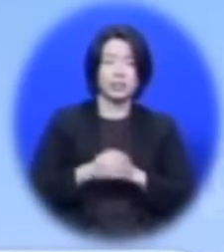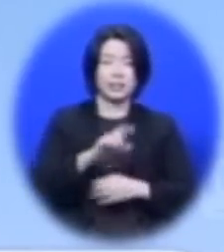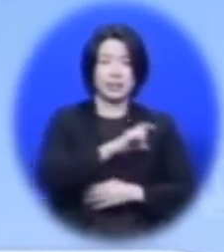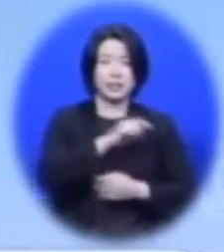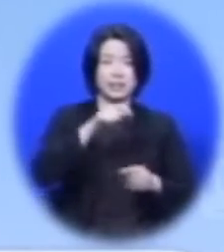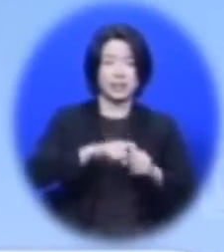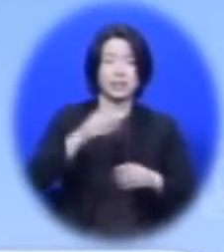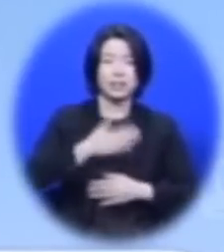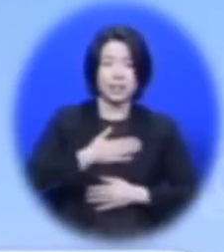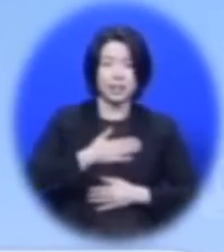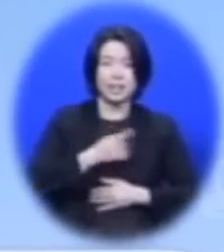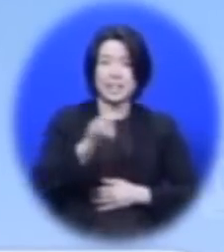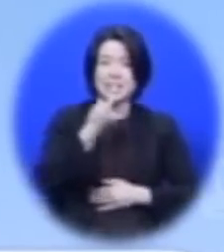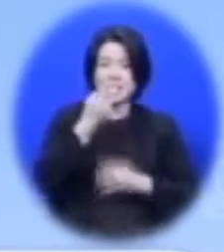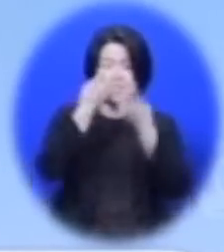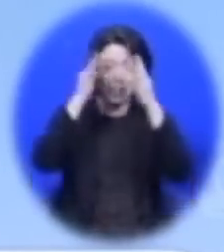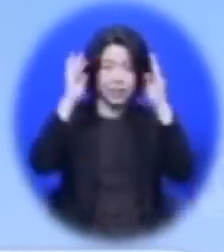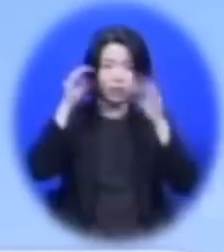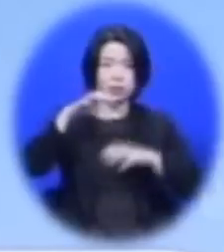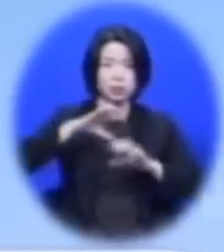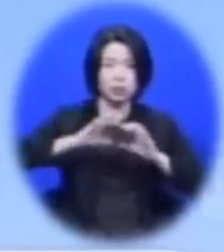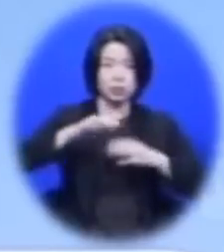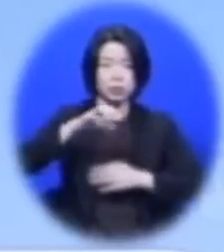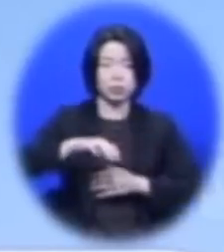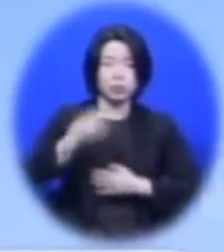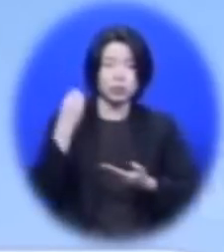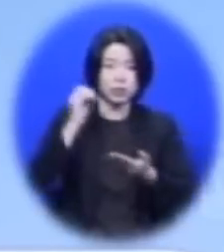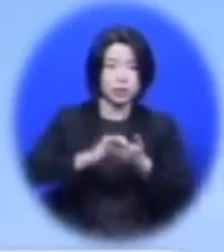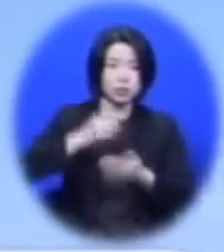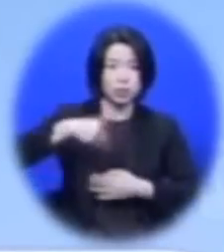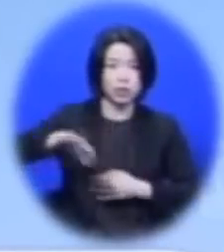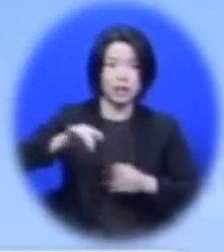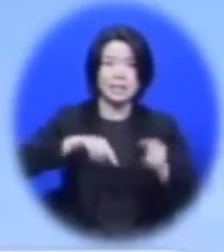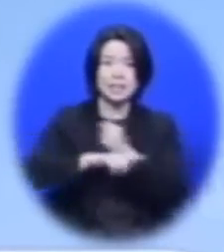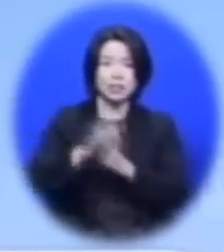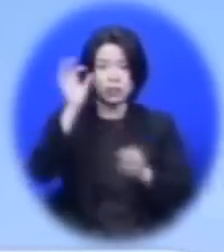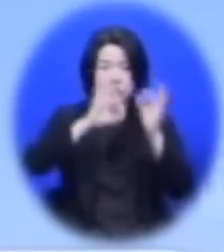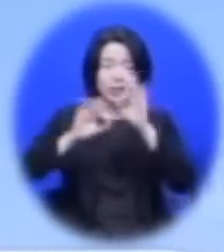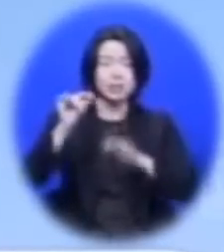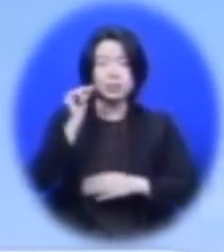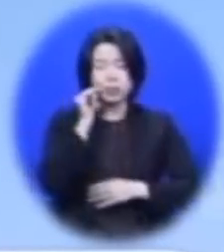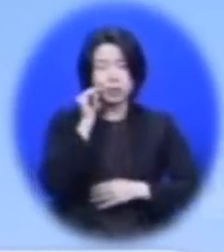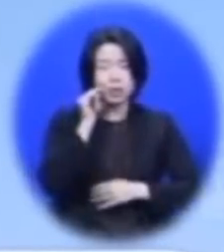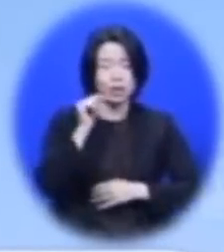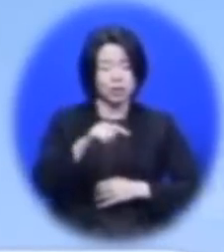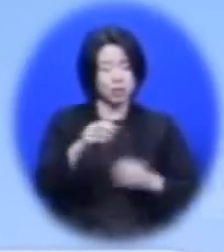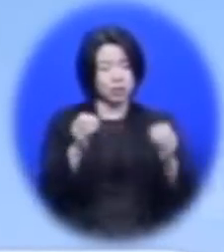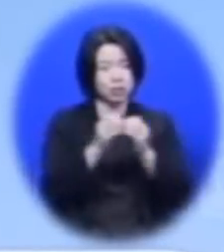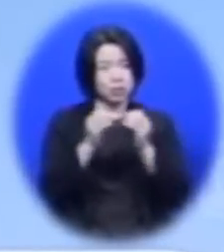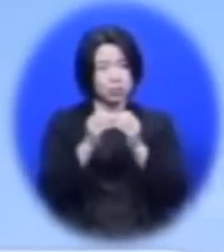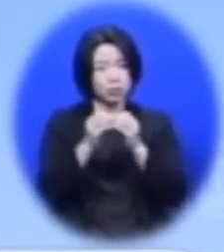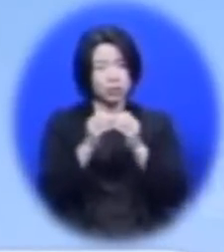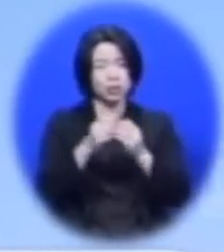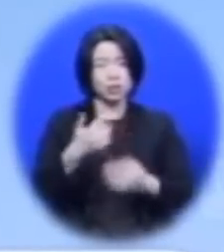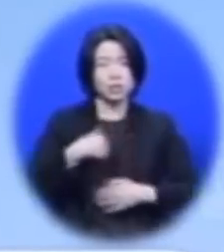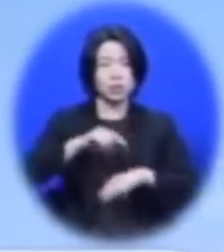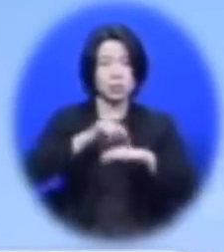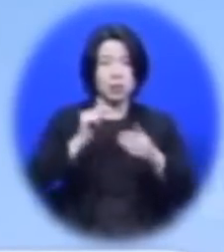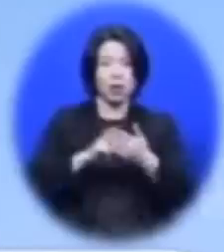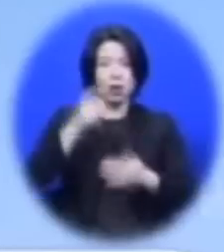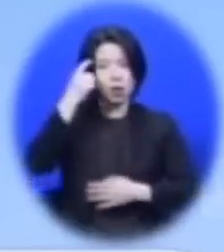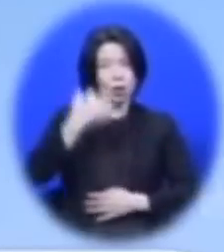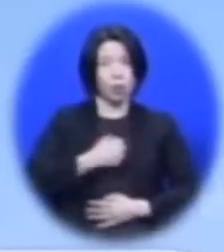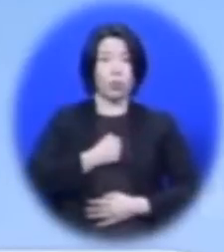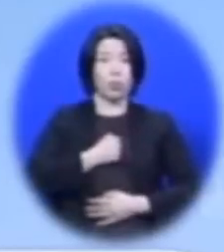제목은 내가 인도로 되돌아가야 할 이유를 찾지 못했다. 그 제목 자체가 제 마음에